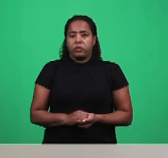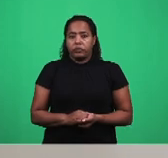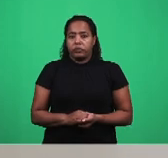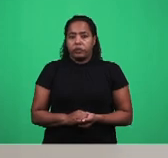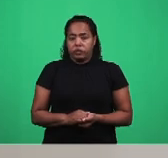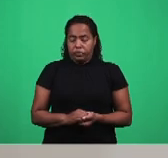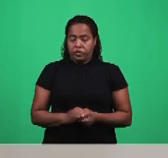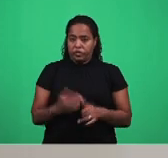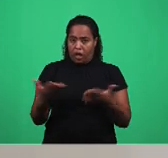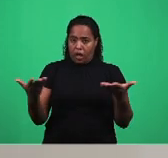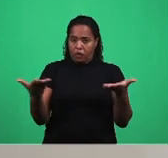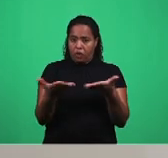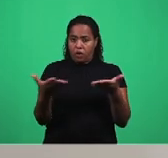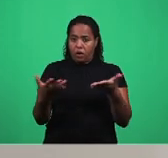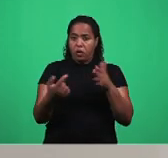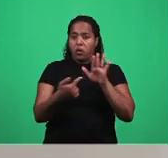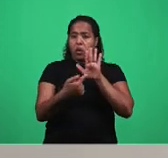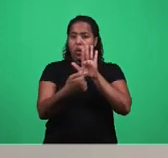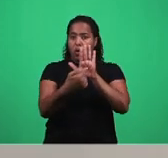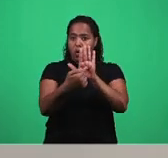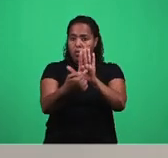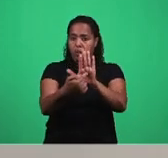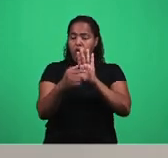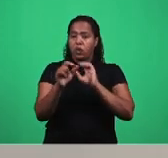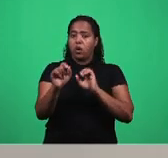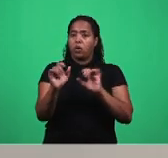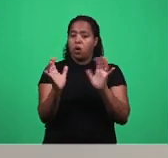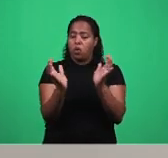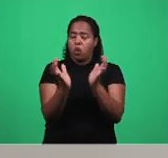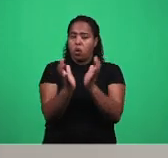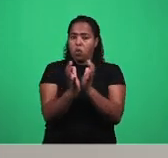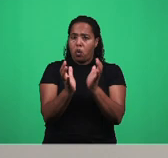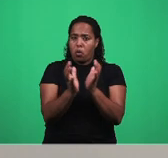reçu d'Angola, de Ghana,